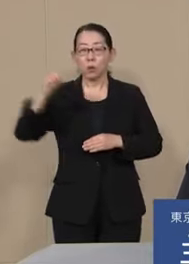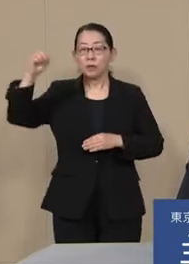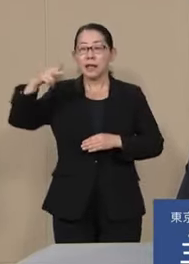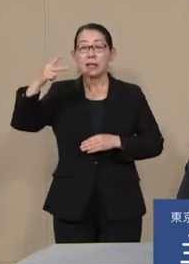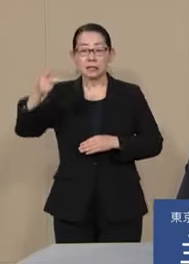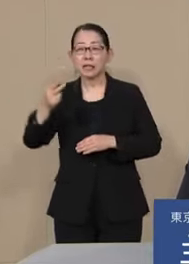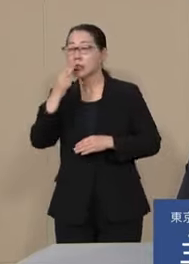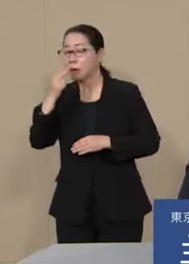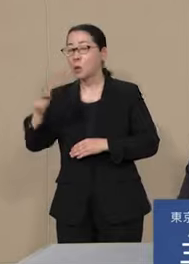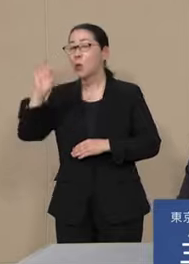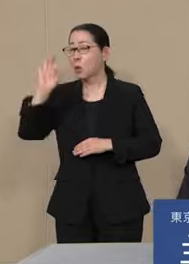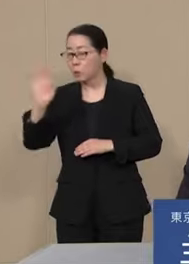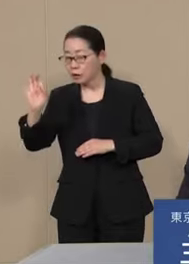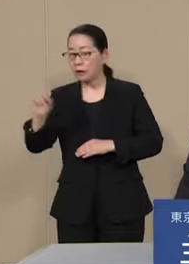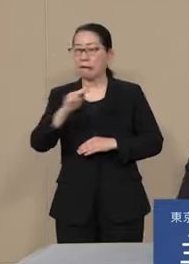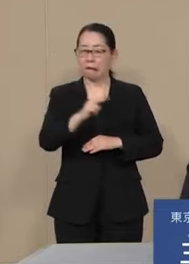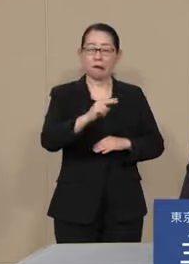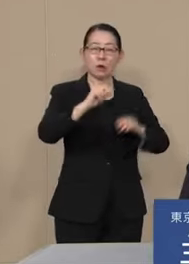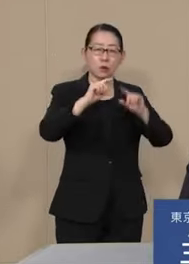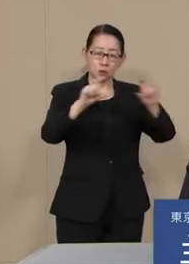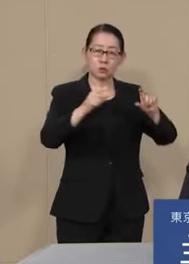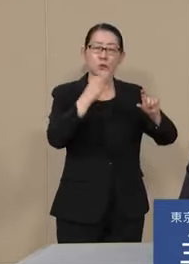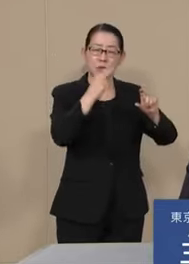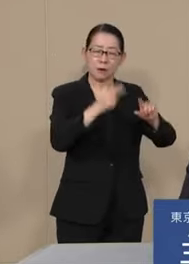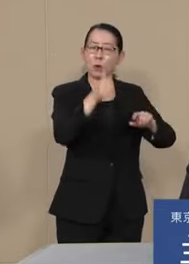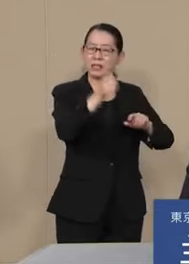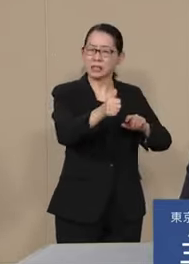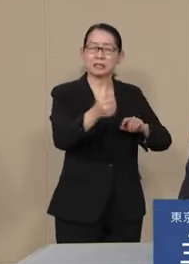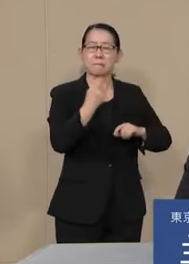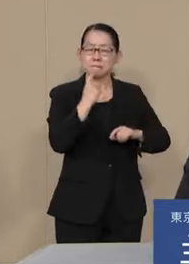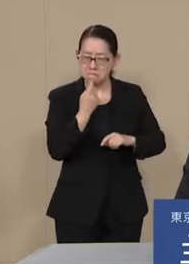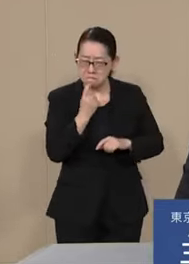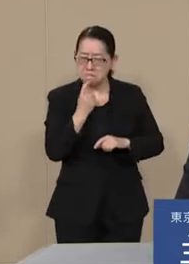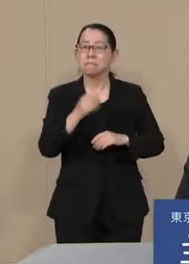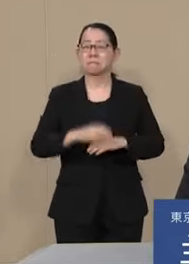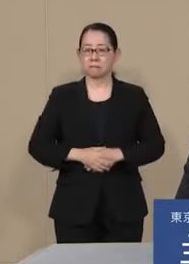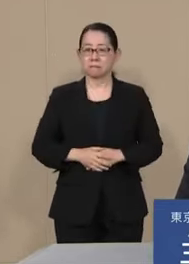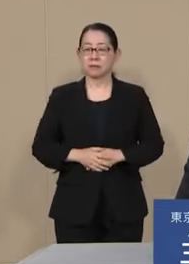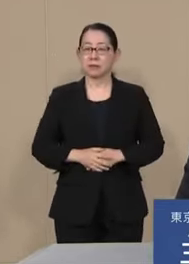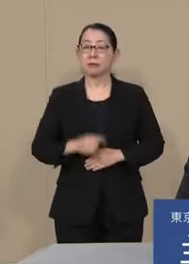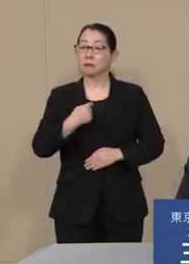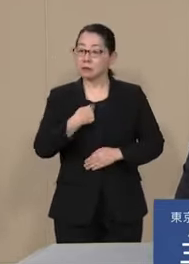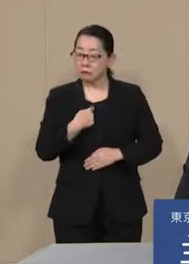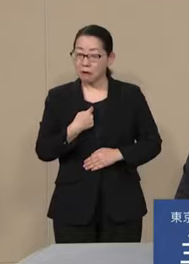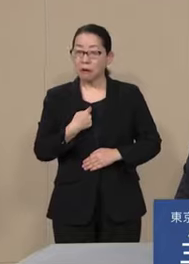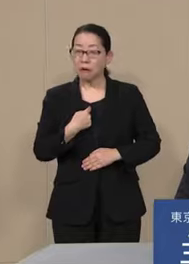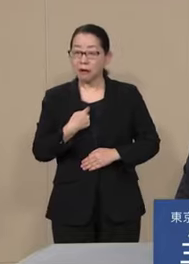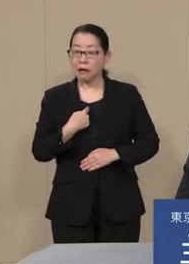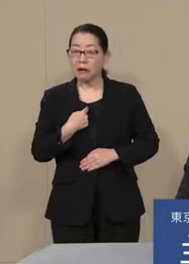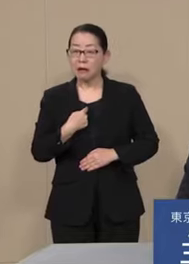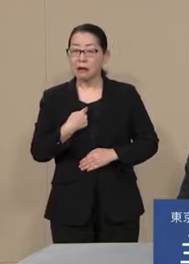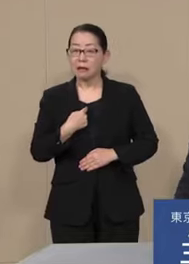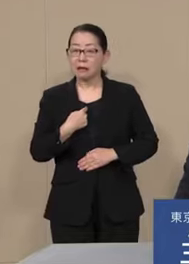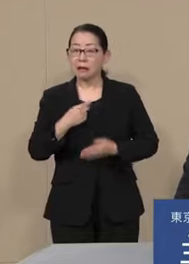認めの筋違いだと思います私の考えは地場の